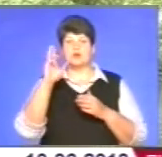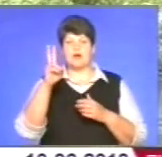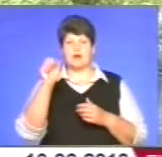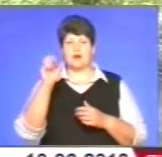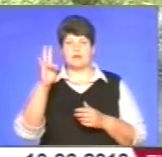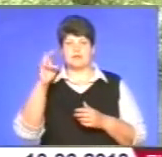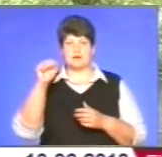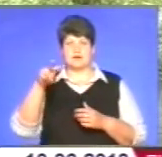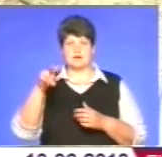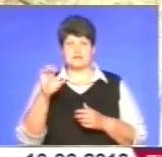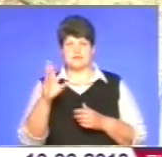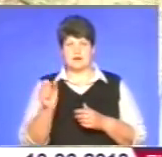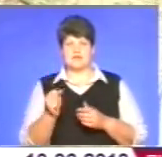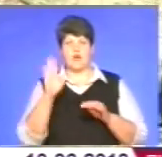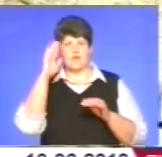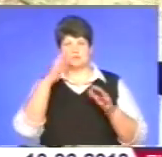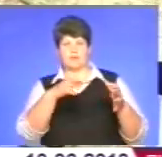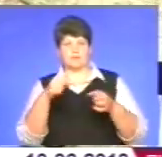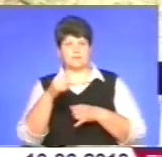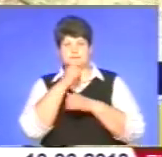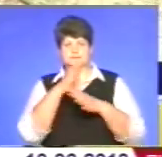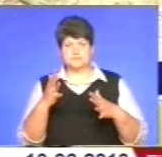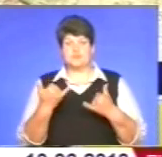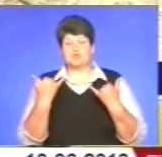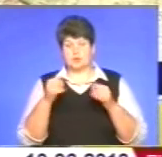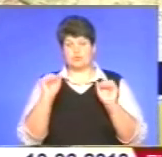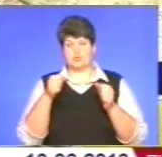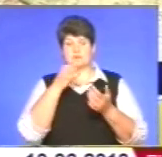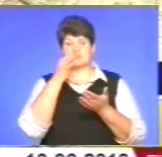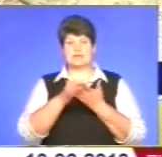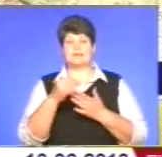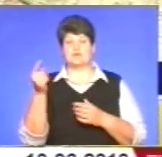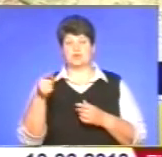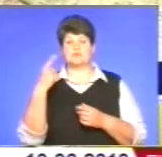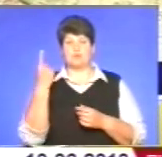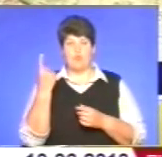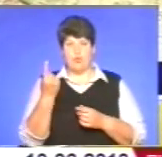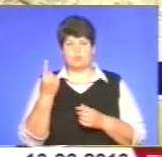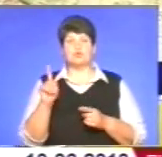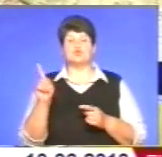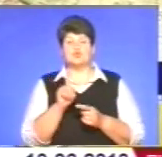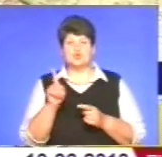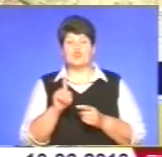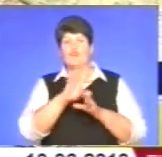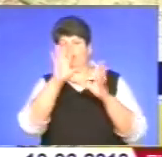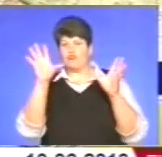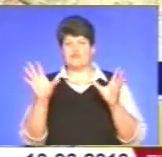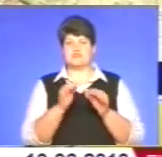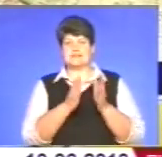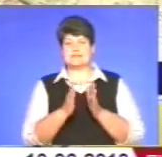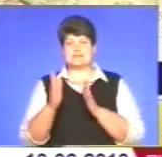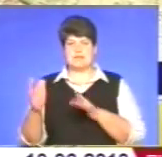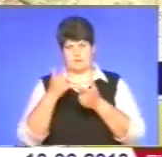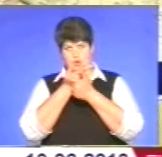зі стічними водами. На сьогодні я хочу запевнити всіх мешканців Тернопільської області, що вся система